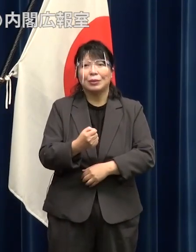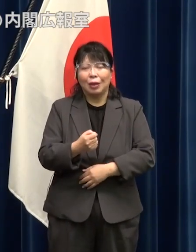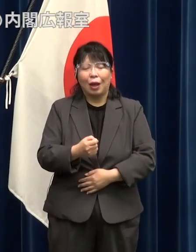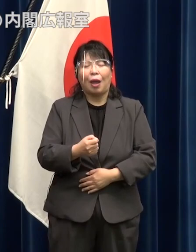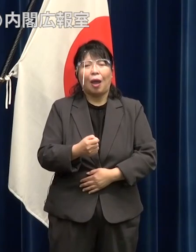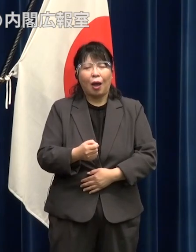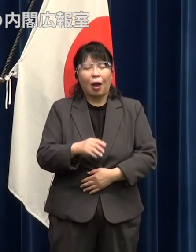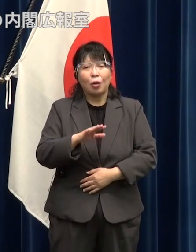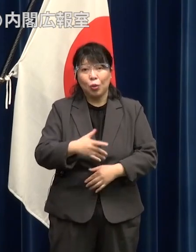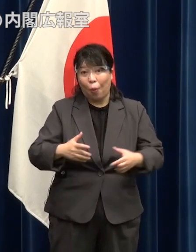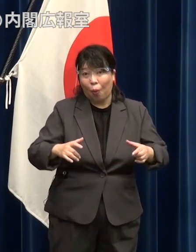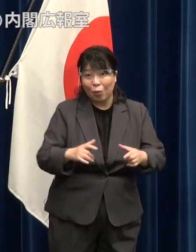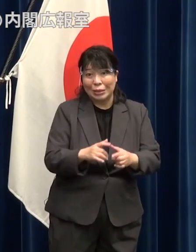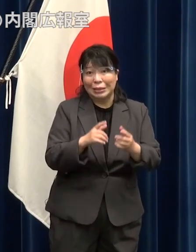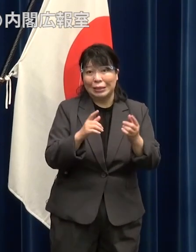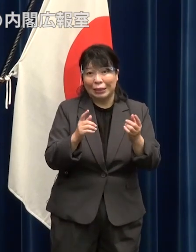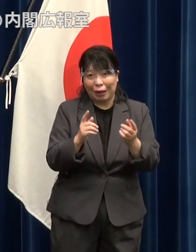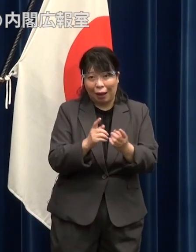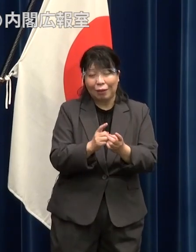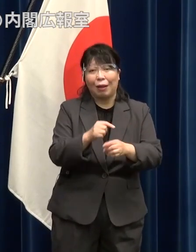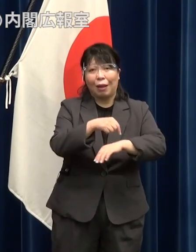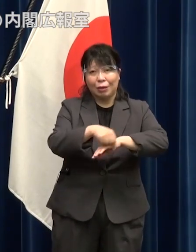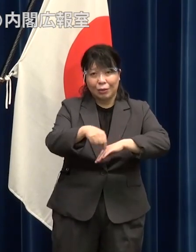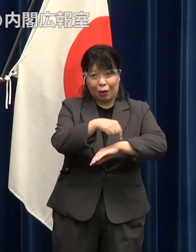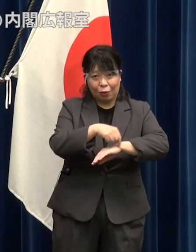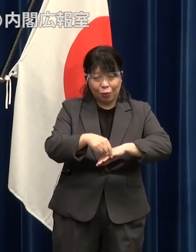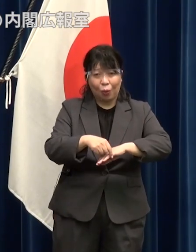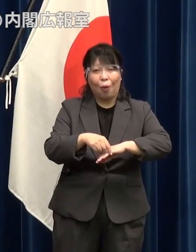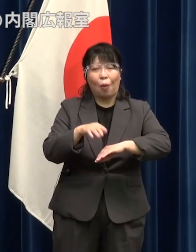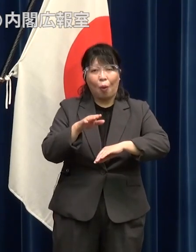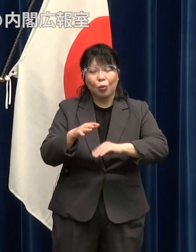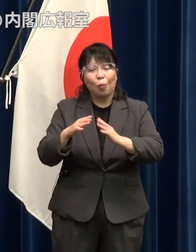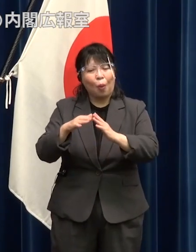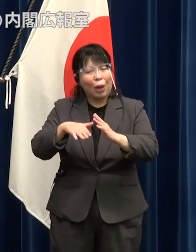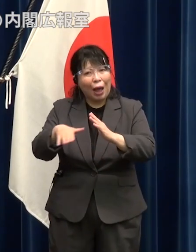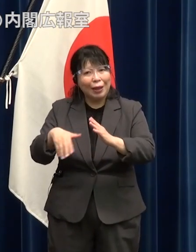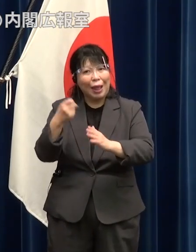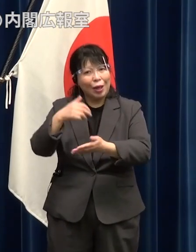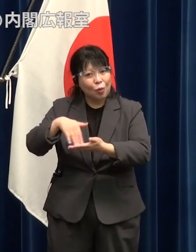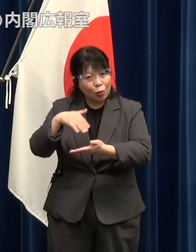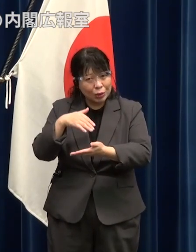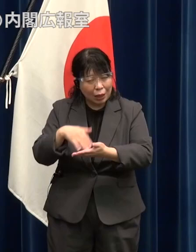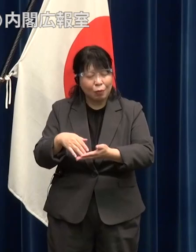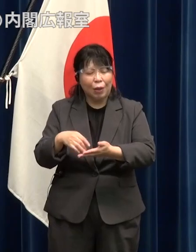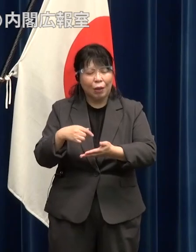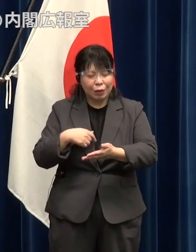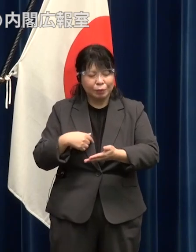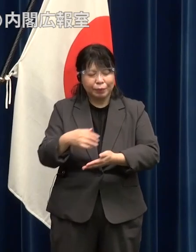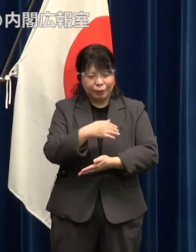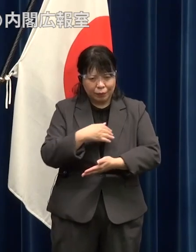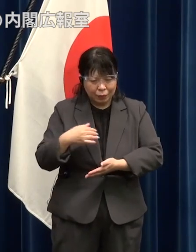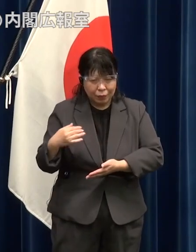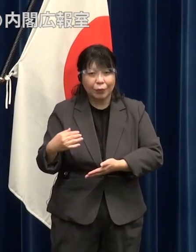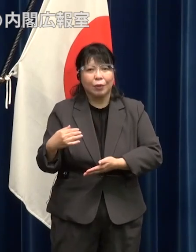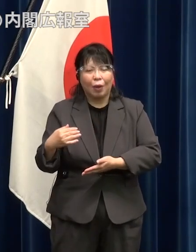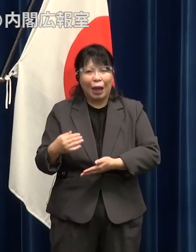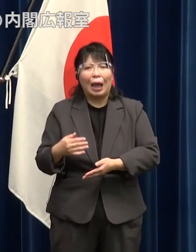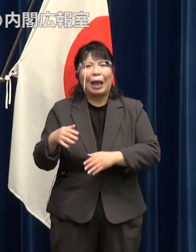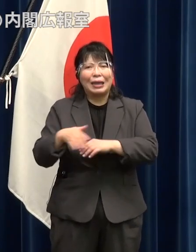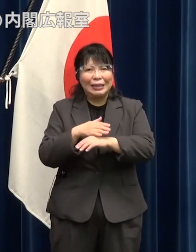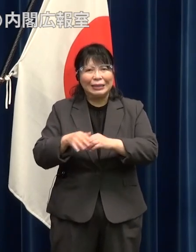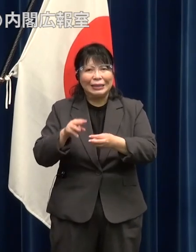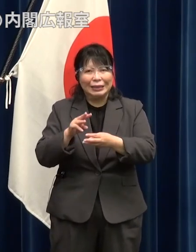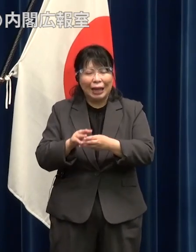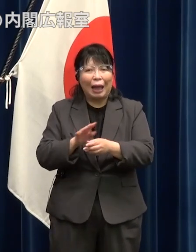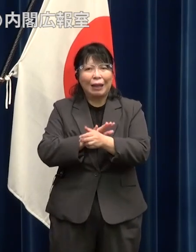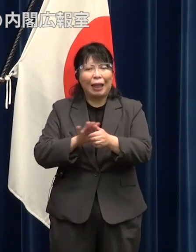算については岸田政権の最重要課題の一つであると考えています。今回の経済対策におい